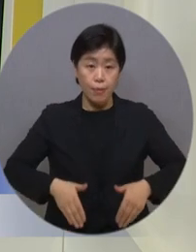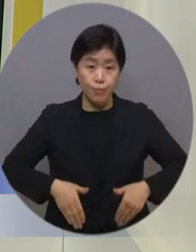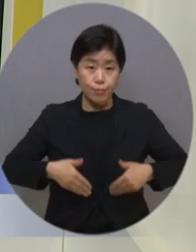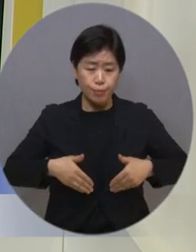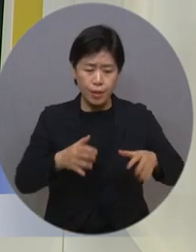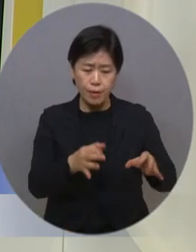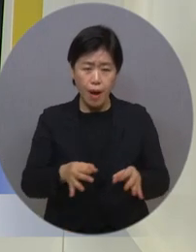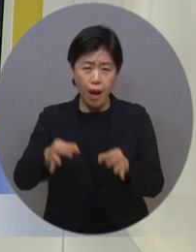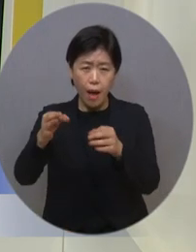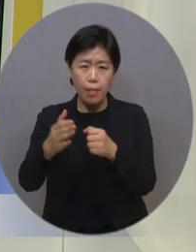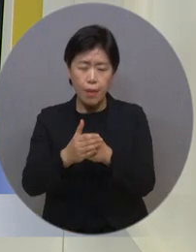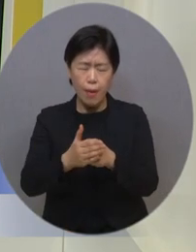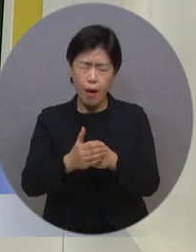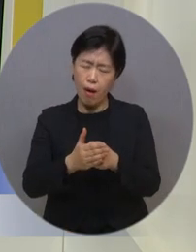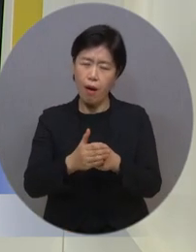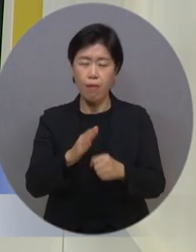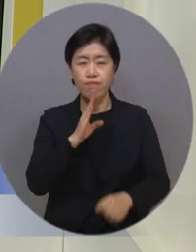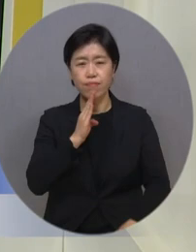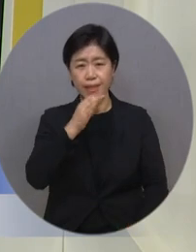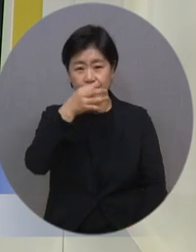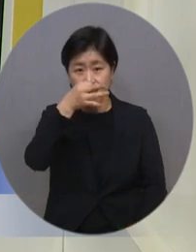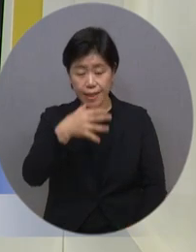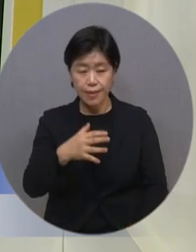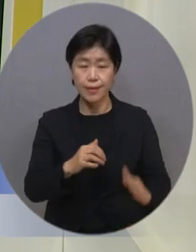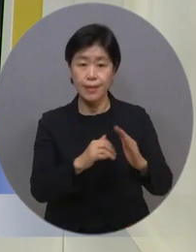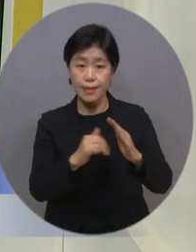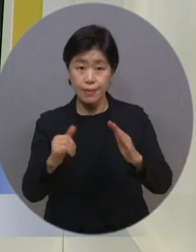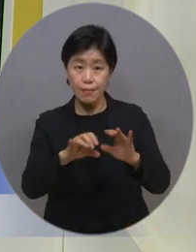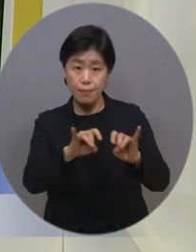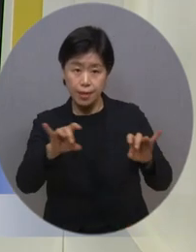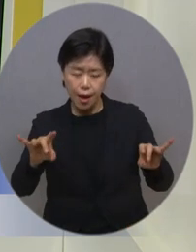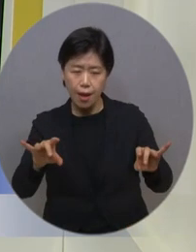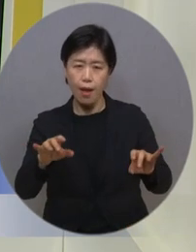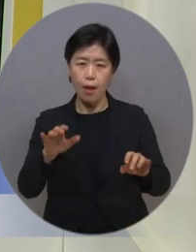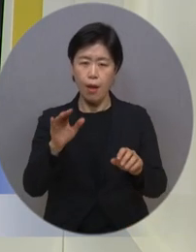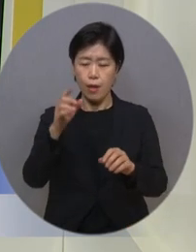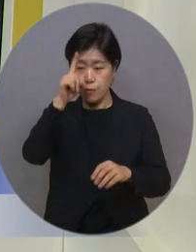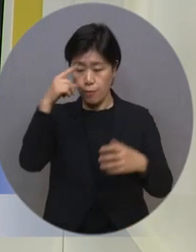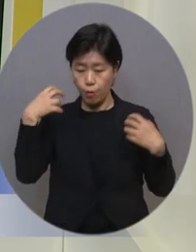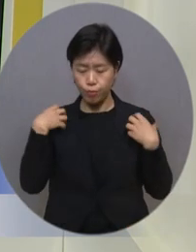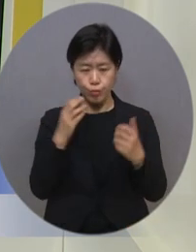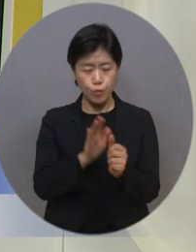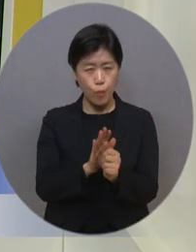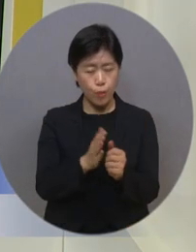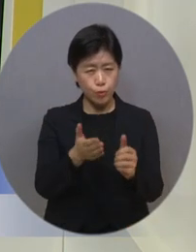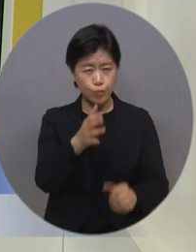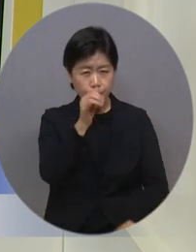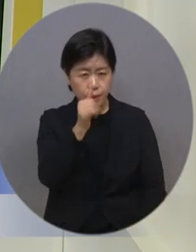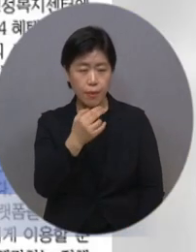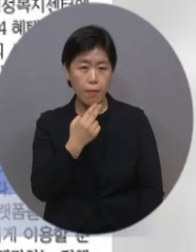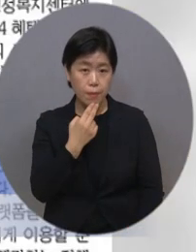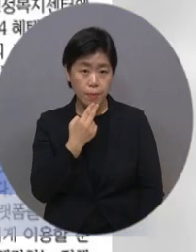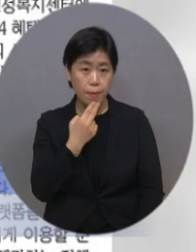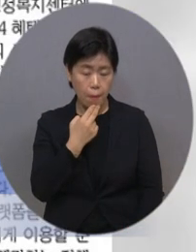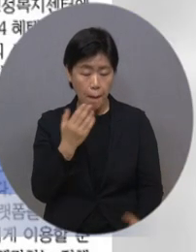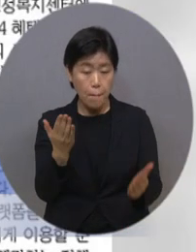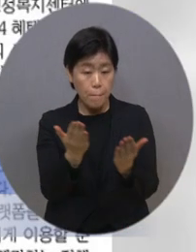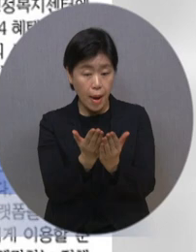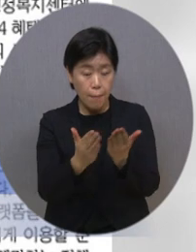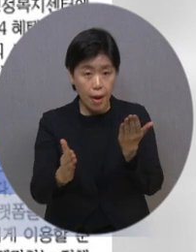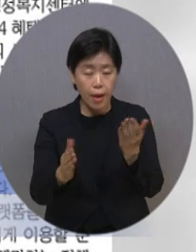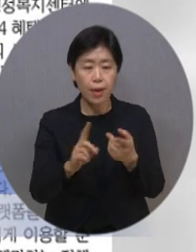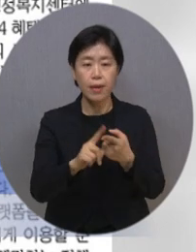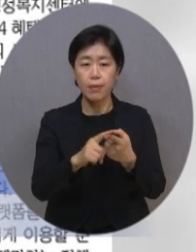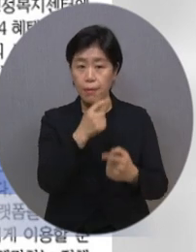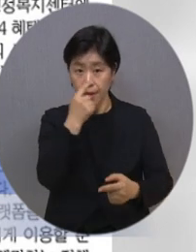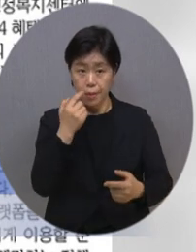어려움을 겪는 취약계층이 정부의 에너지 지원 대상인지를 한눈에 확인할 수 있게 됐습니다 대한민국